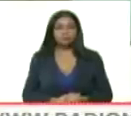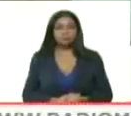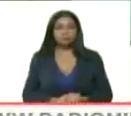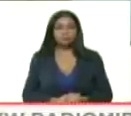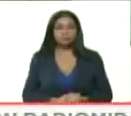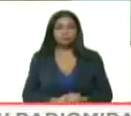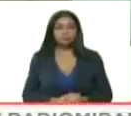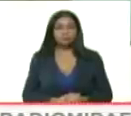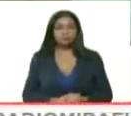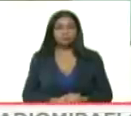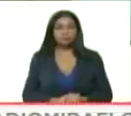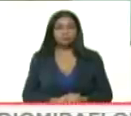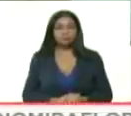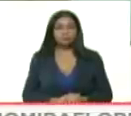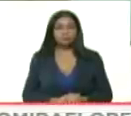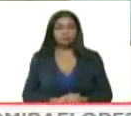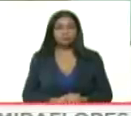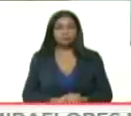我们也和大家一起分享了中国的抗疫的经验和